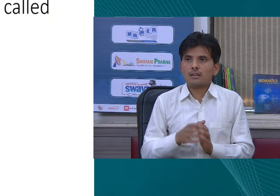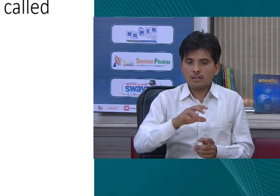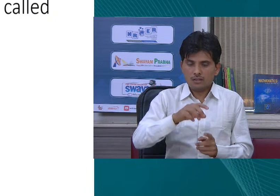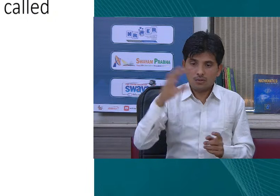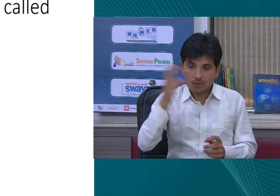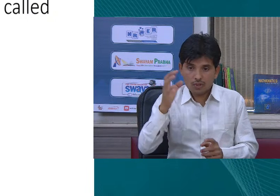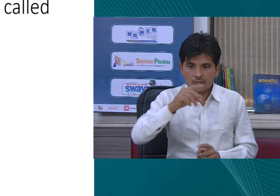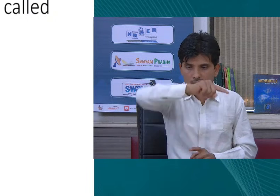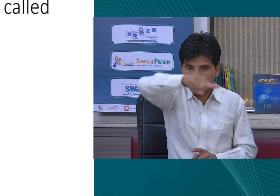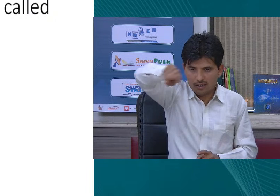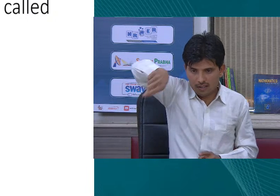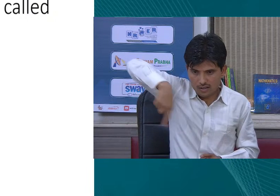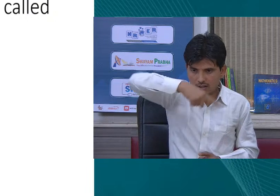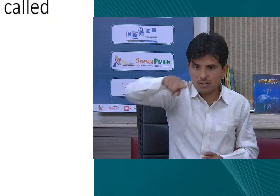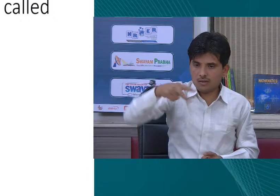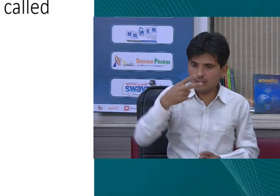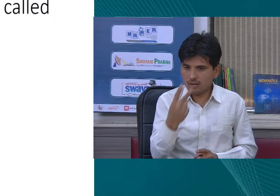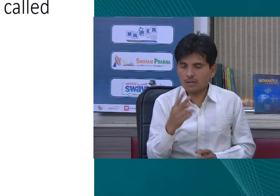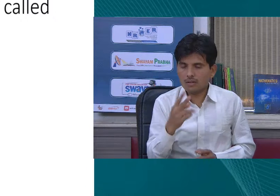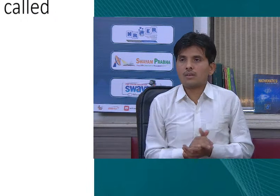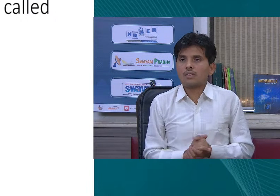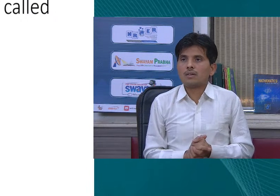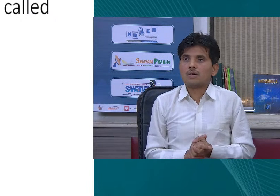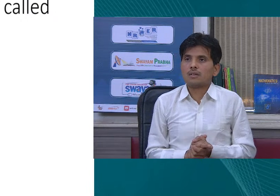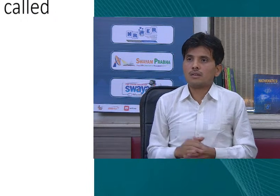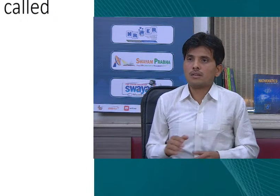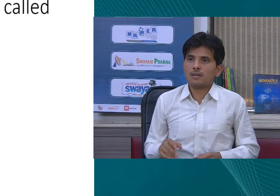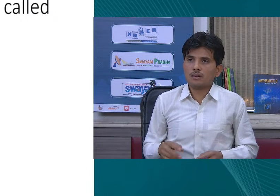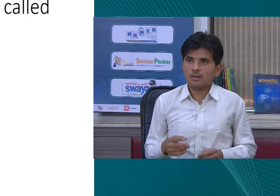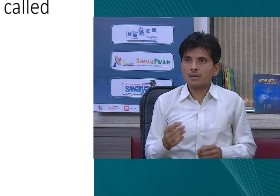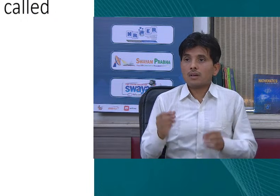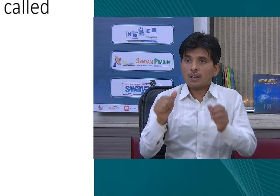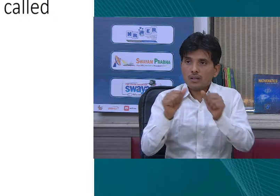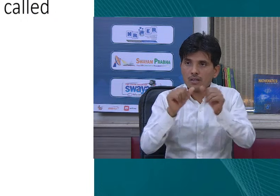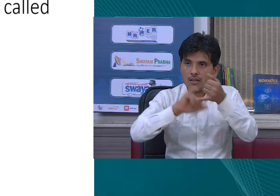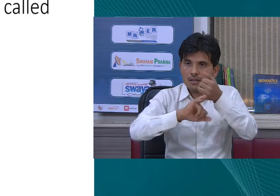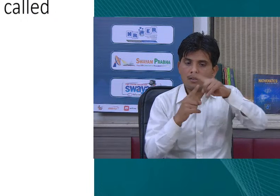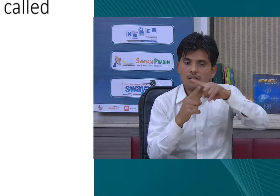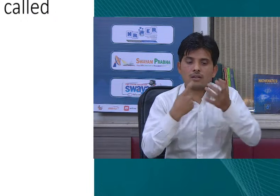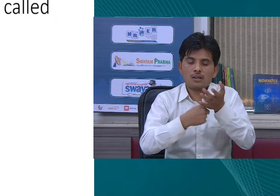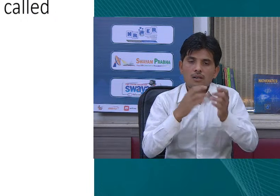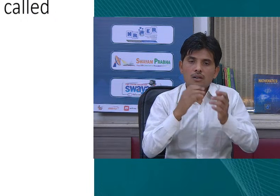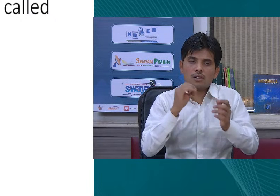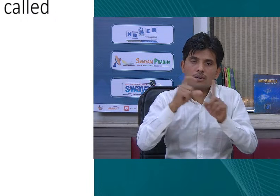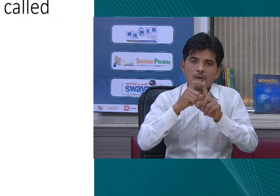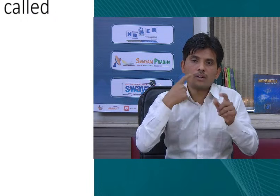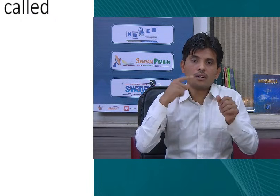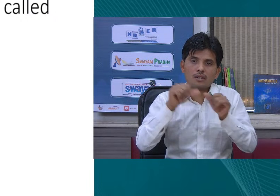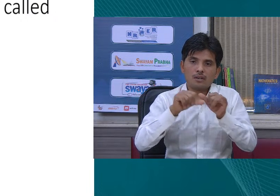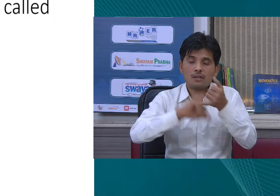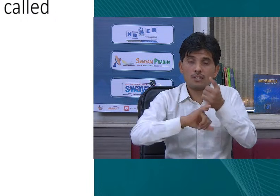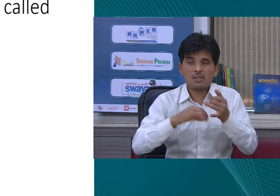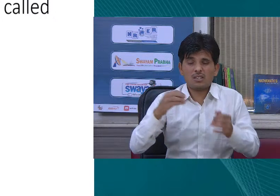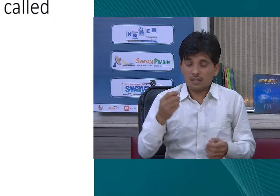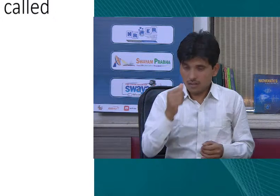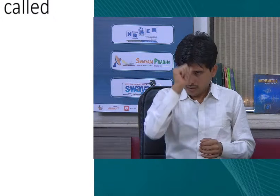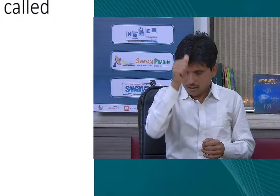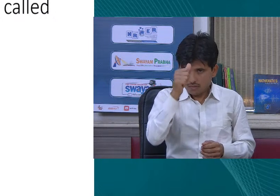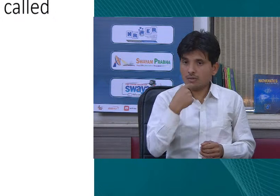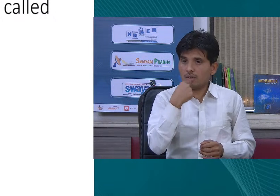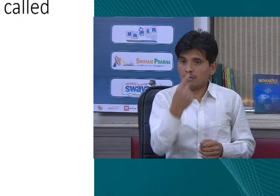sun, and they are known as asteroids, और हिंदी में हम उन्हें छोटा तारा भी कहते